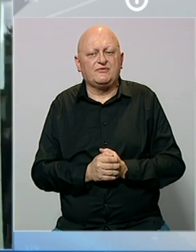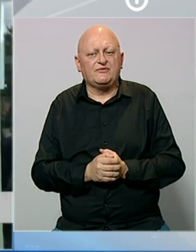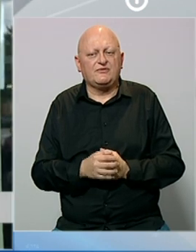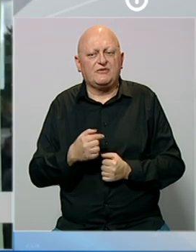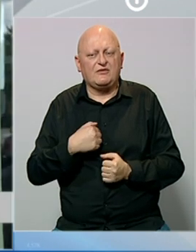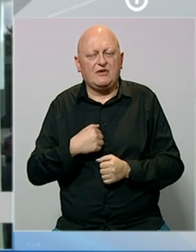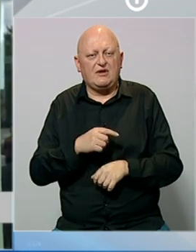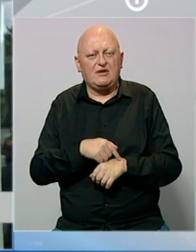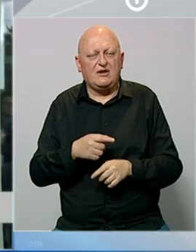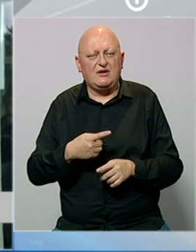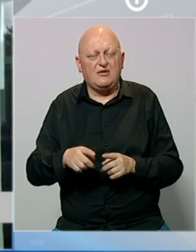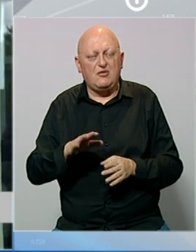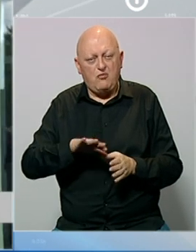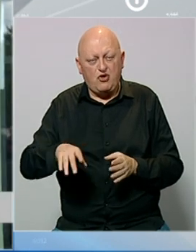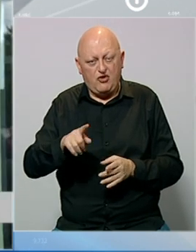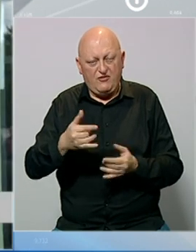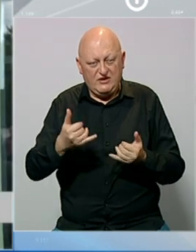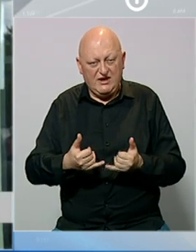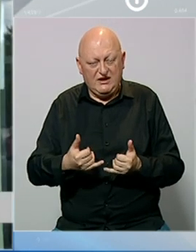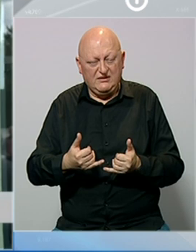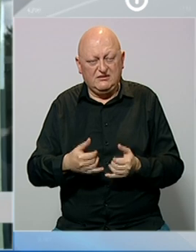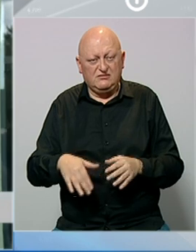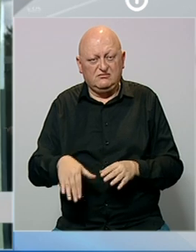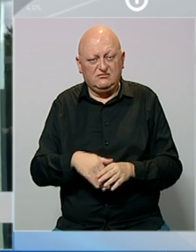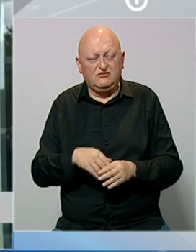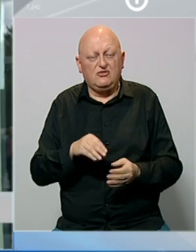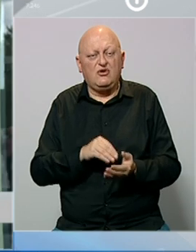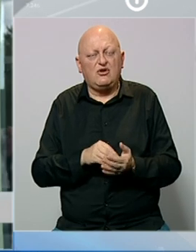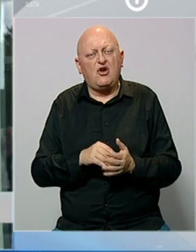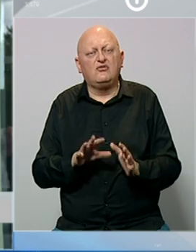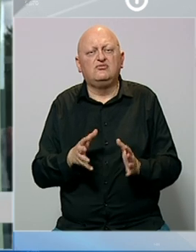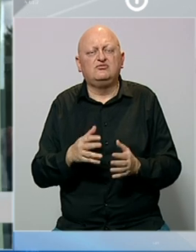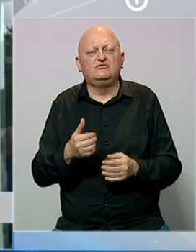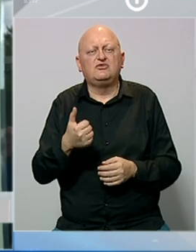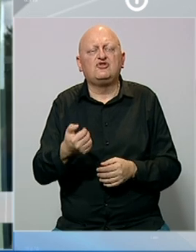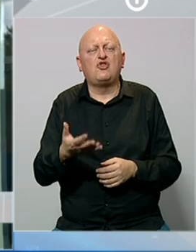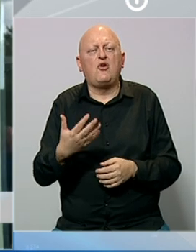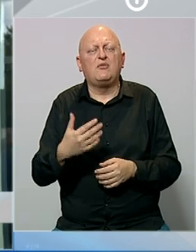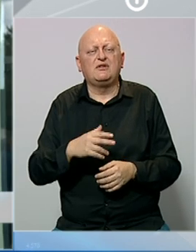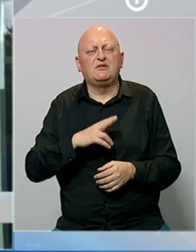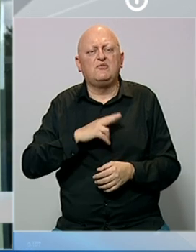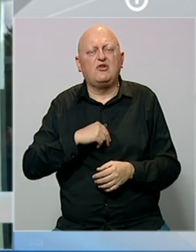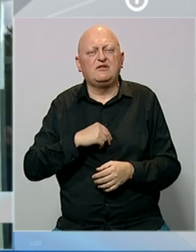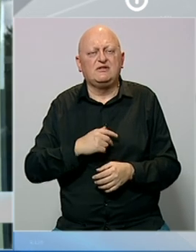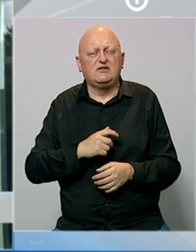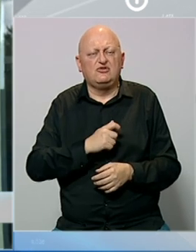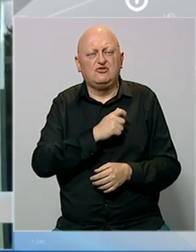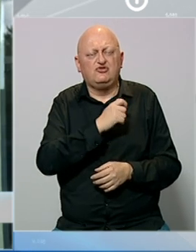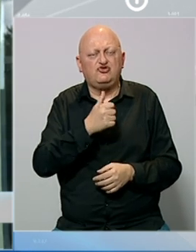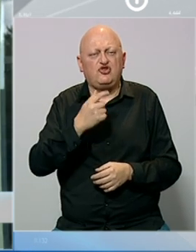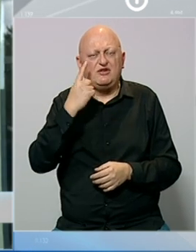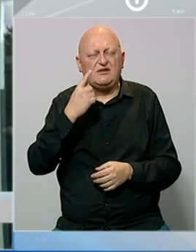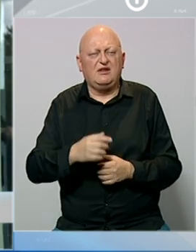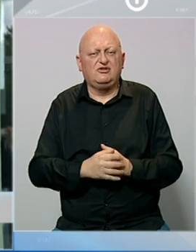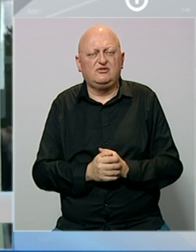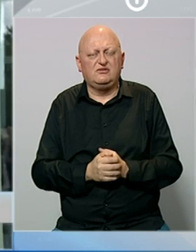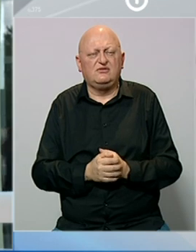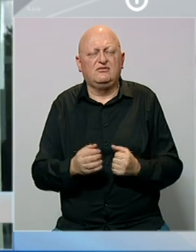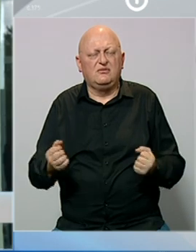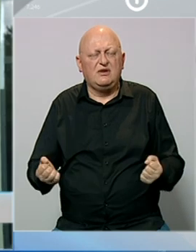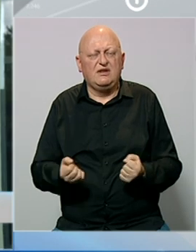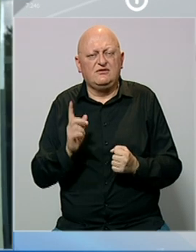Nama trenutno nedostaje, pored ovih koje smo danas zaposlili, još otprilike oko 150 policijskih službenika. Što znači da